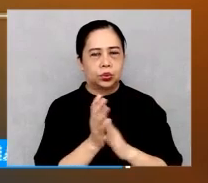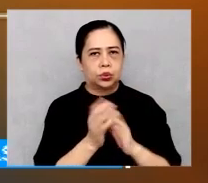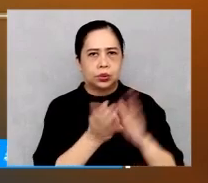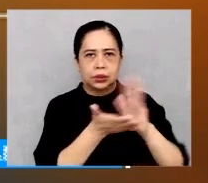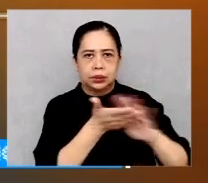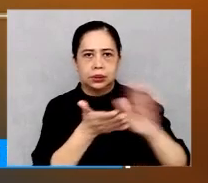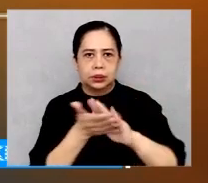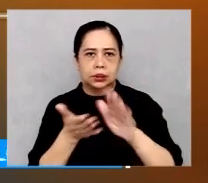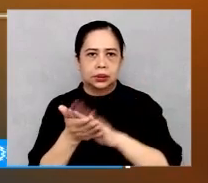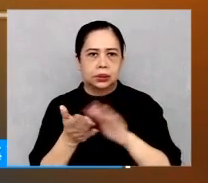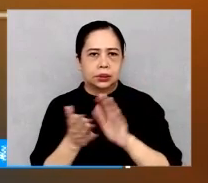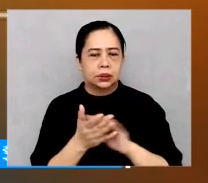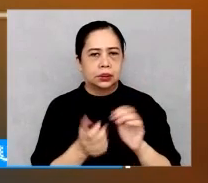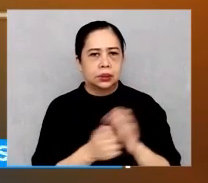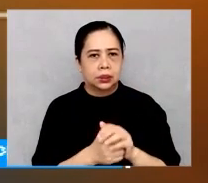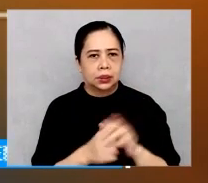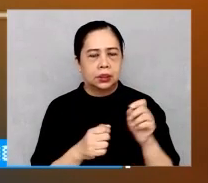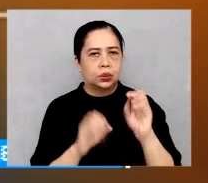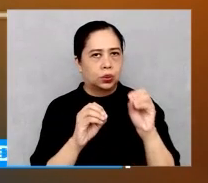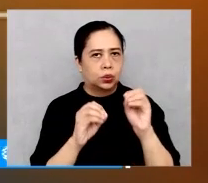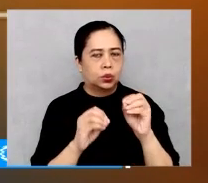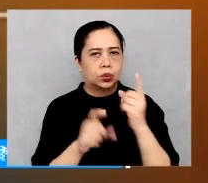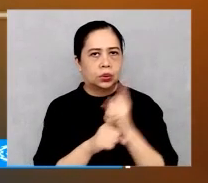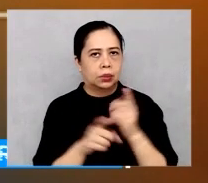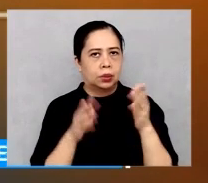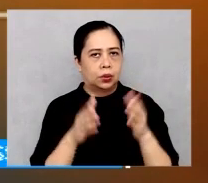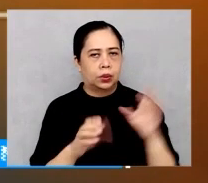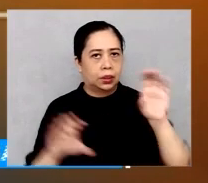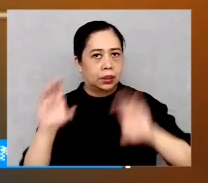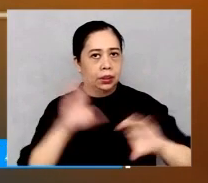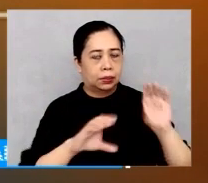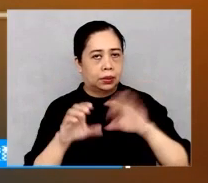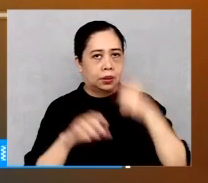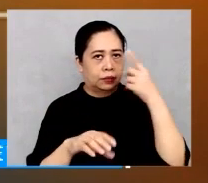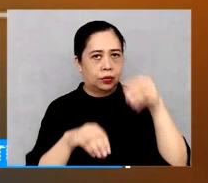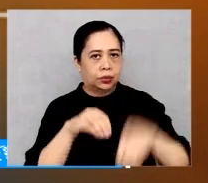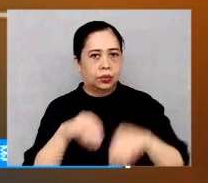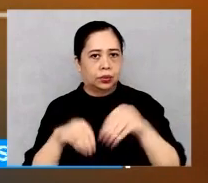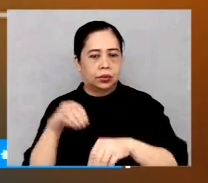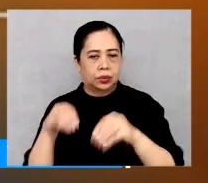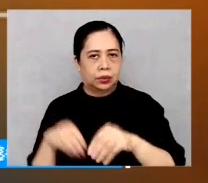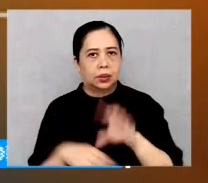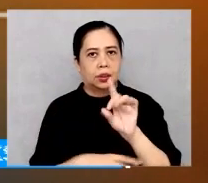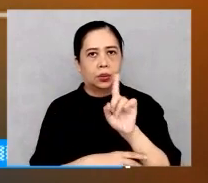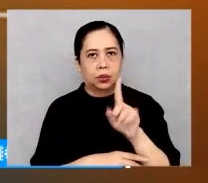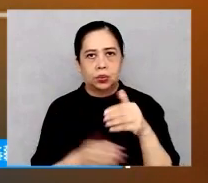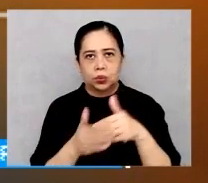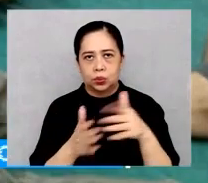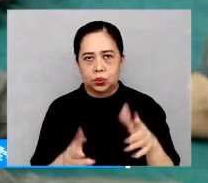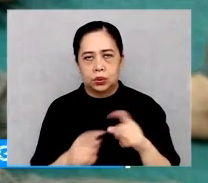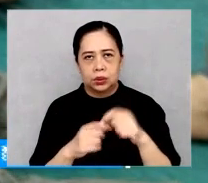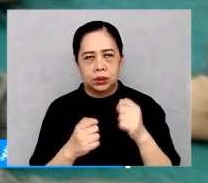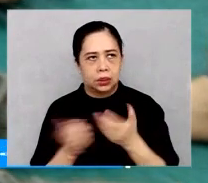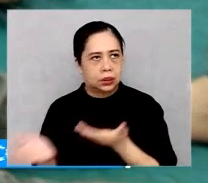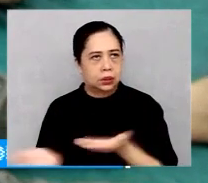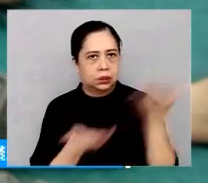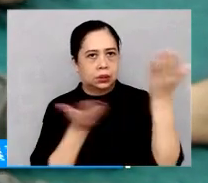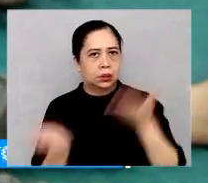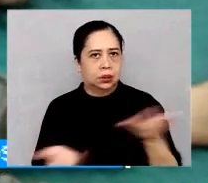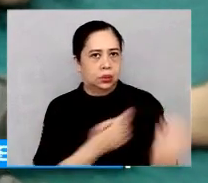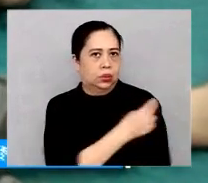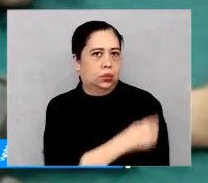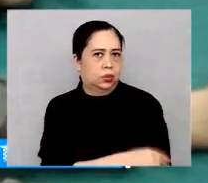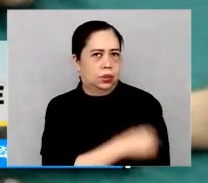at pagtuturo sa paggamit ng mga kemikal para sa pagtatanim. 81 estudyante raw ang sinugod sa ospital